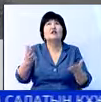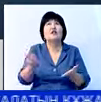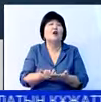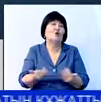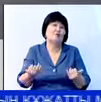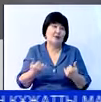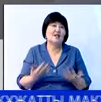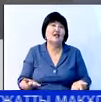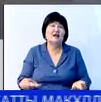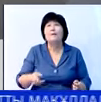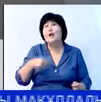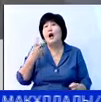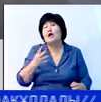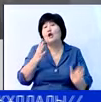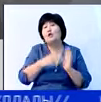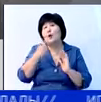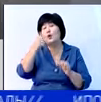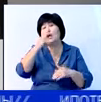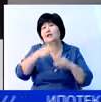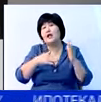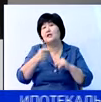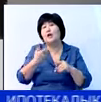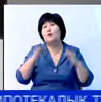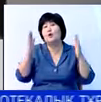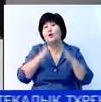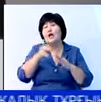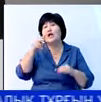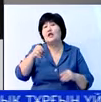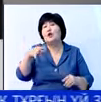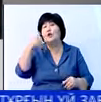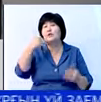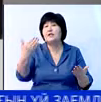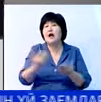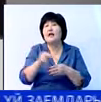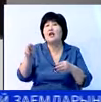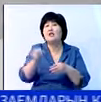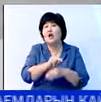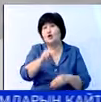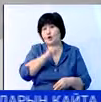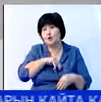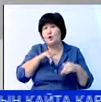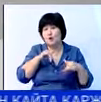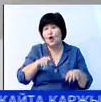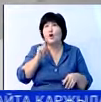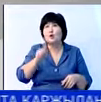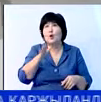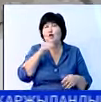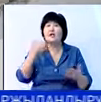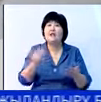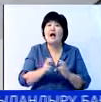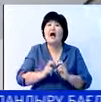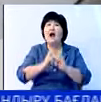берді. Айта кетсек, 90 жылдар салынған бұл тұрғын үйге 2015-те қайта жаңғырту жұмыстары жүргізілген. Сол кезде жаңа